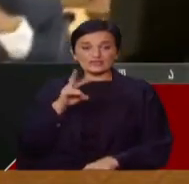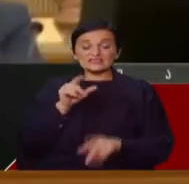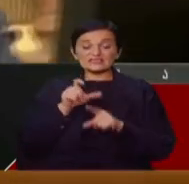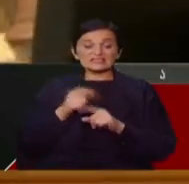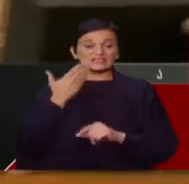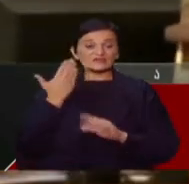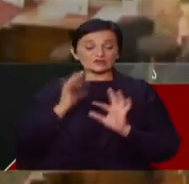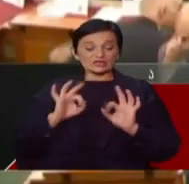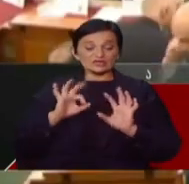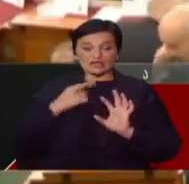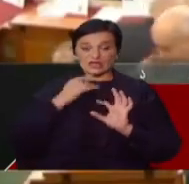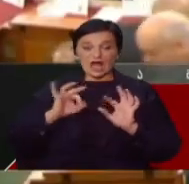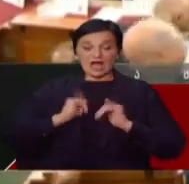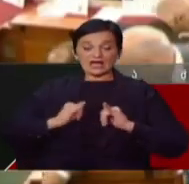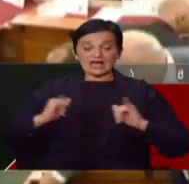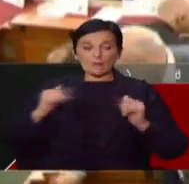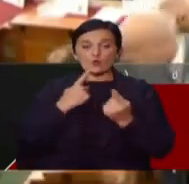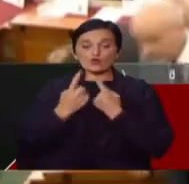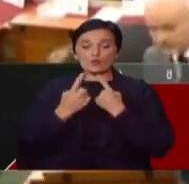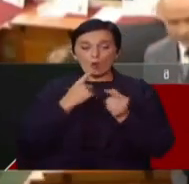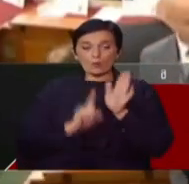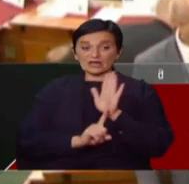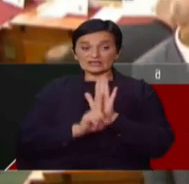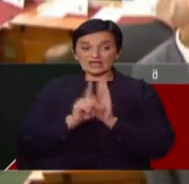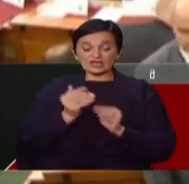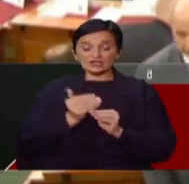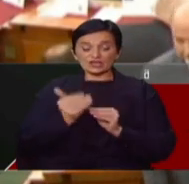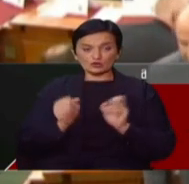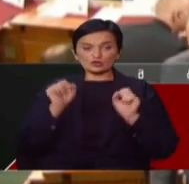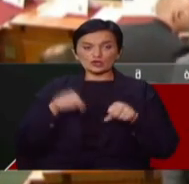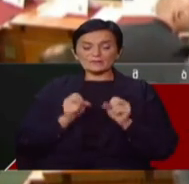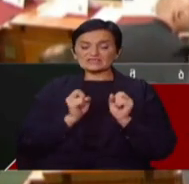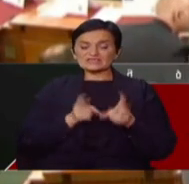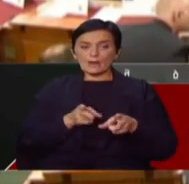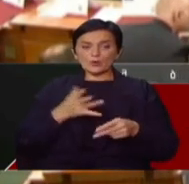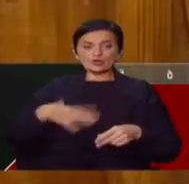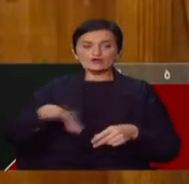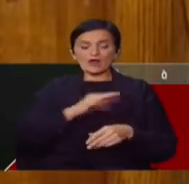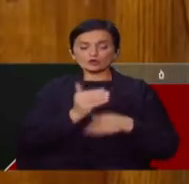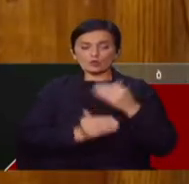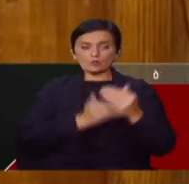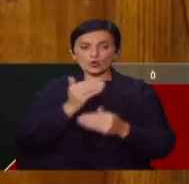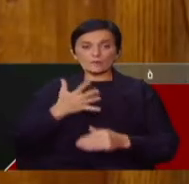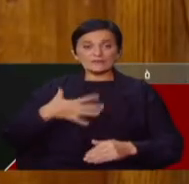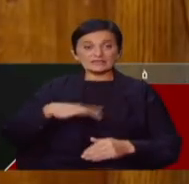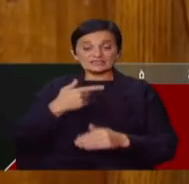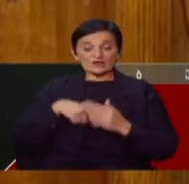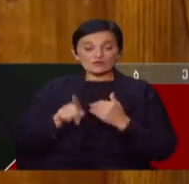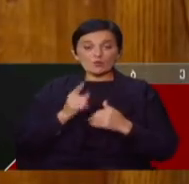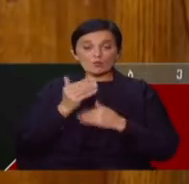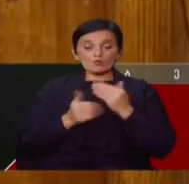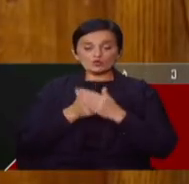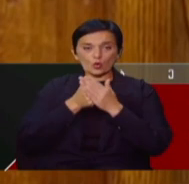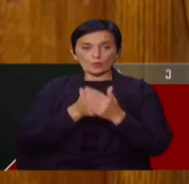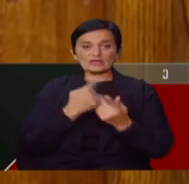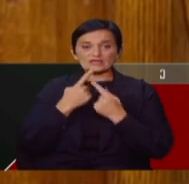სიტყვით გამოსვლისას აღნიშნა, რომ გაფართოების მოლაპარაკებების დაწყების დაგვიანებამ შესაძლოა საფრთხე შეუქმნას ქვეყნის პროგრესს. საქართველოს მიერ მიღწეულ პროგრესზე